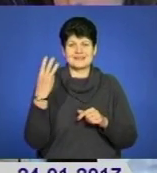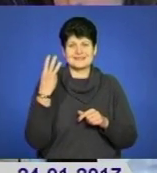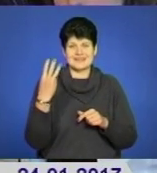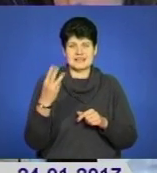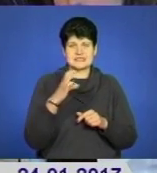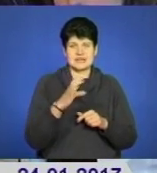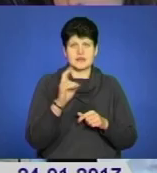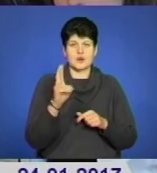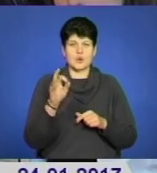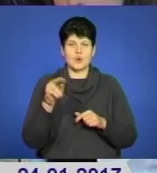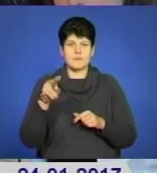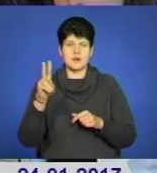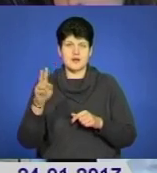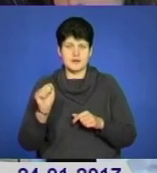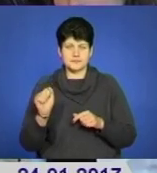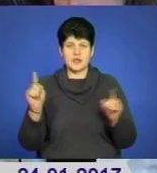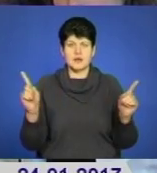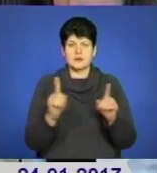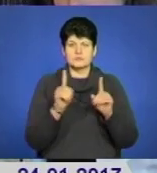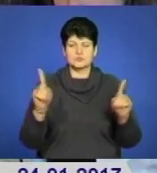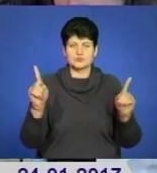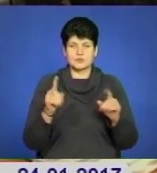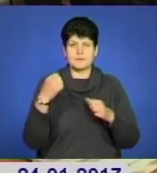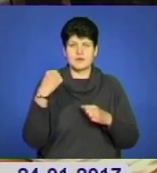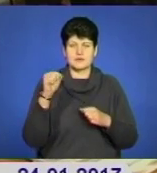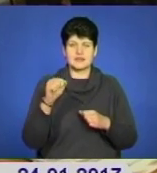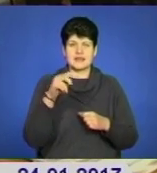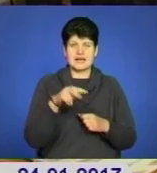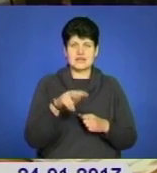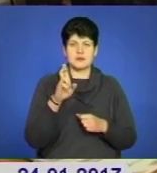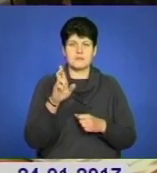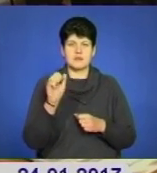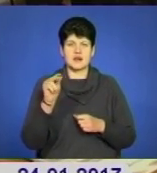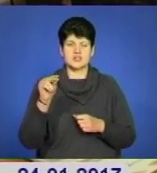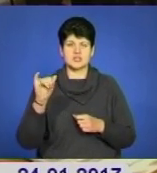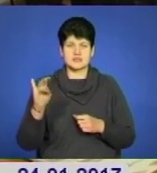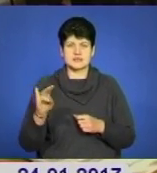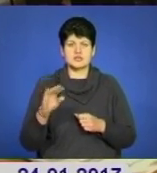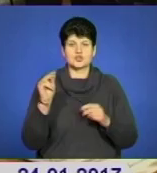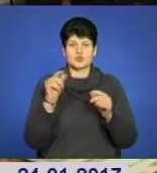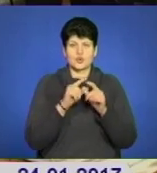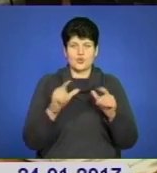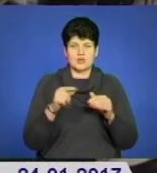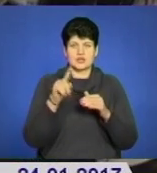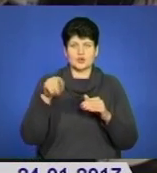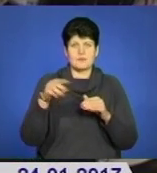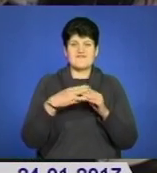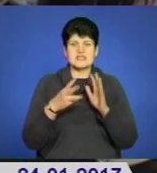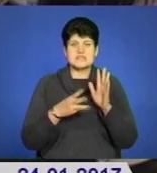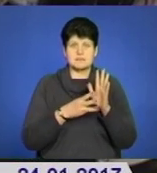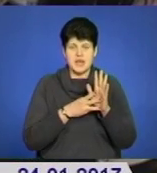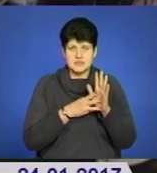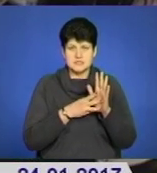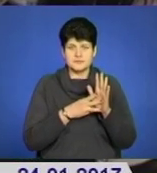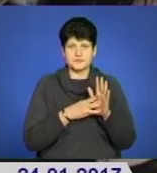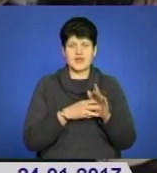Світлана Копка. Серед учителів музичного мистецтва перемогла Лідія Бачинська із загальноосвітньої школи номер 18. У